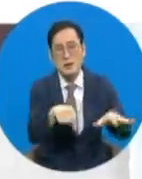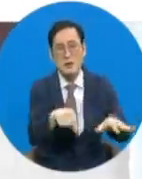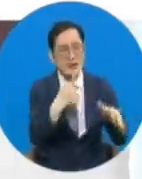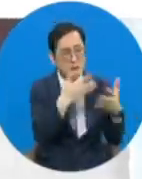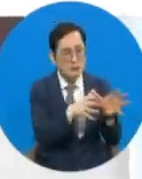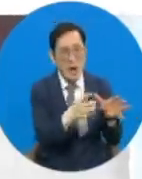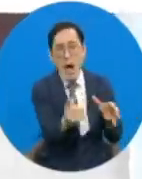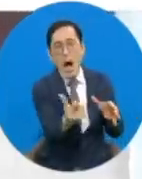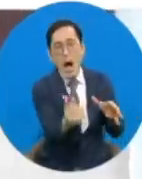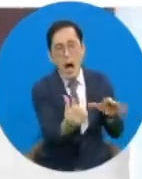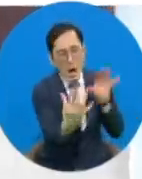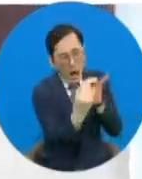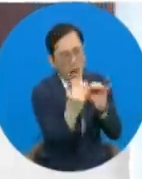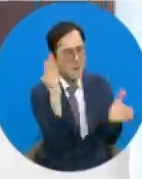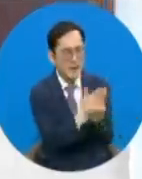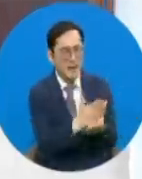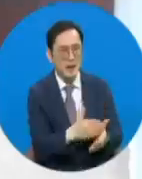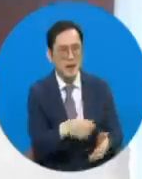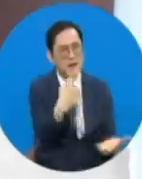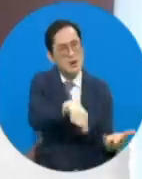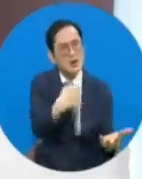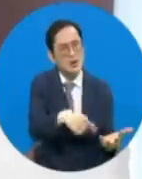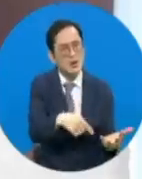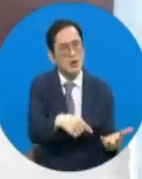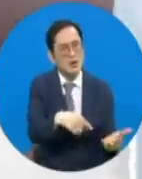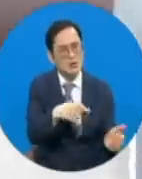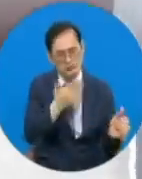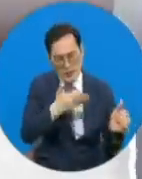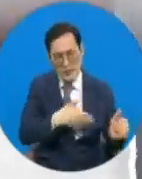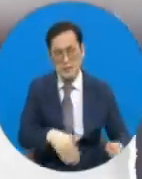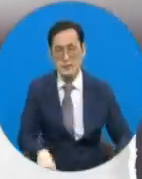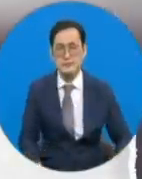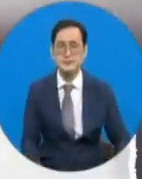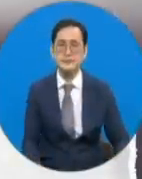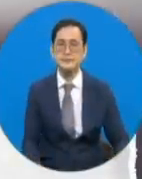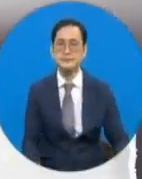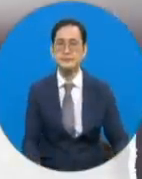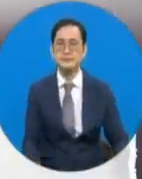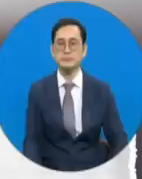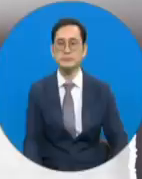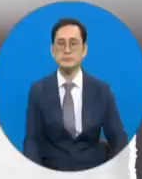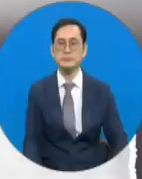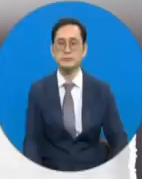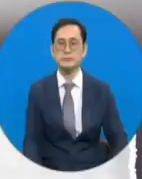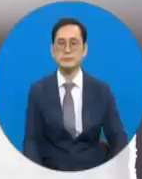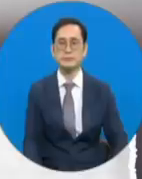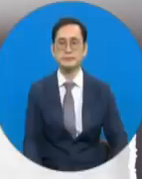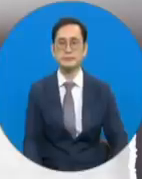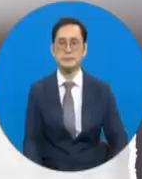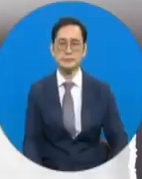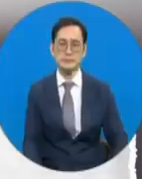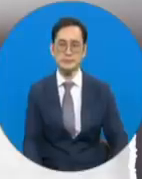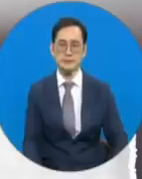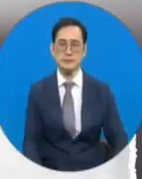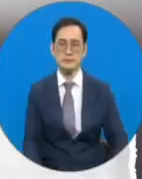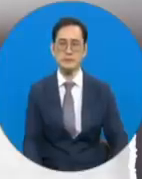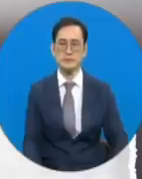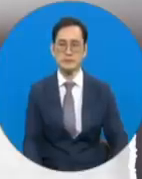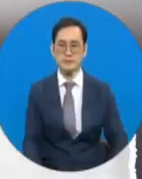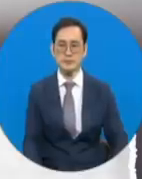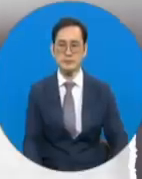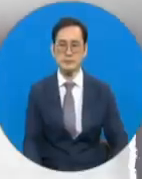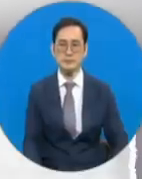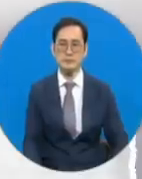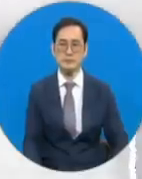하도록 좀 앞장서 달라. 이런 요구를 했는데 어떻습니까? 이런 요구를 민주당 쪽에서 받을